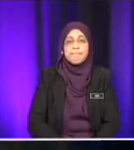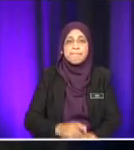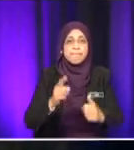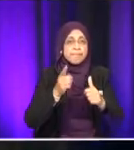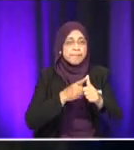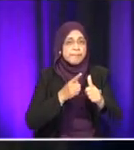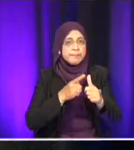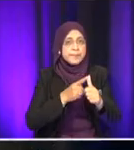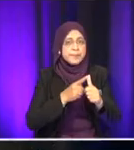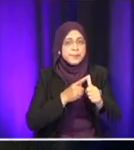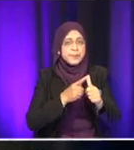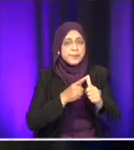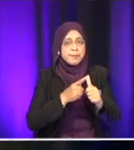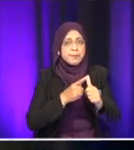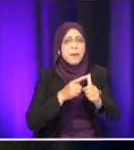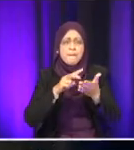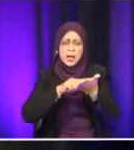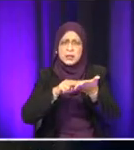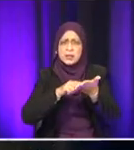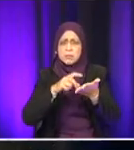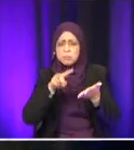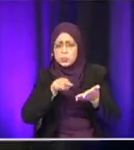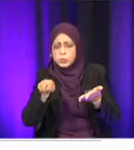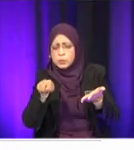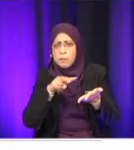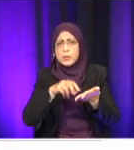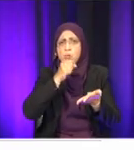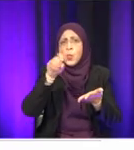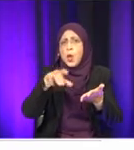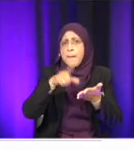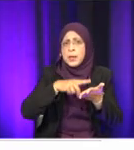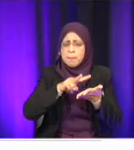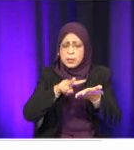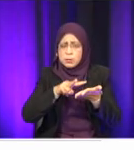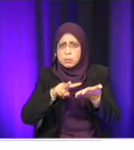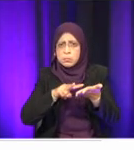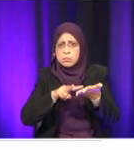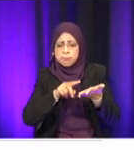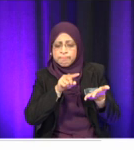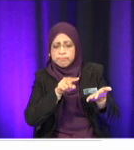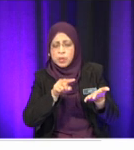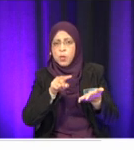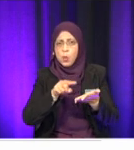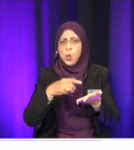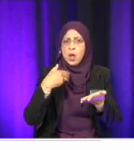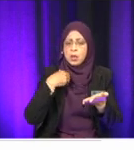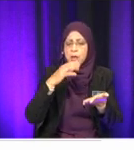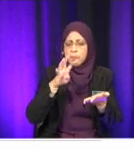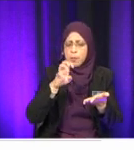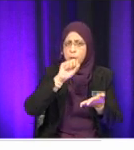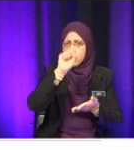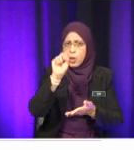adalah baca arahang Oke seperti biasa kita baca arahan 40 soal lain itu